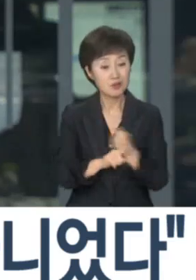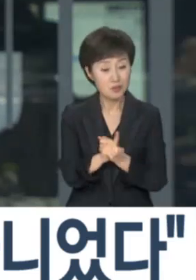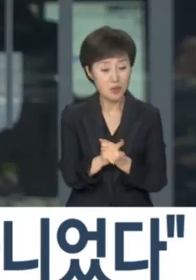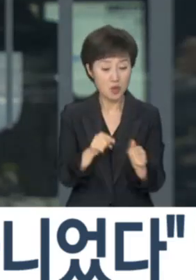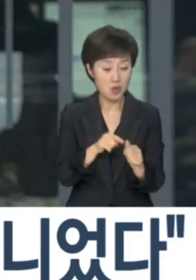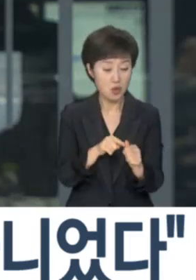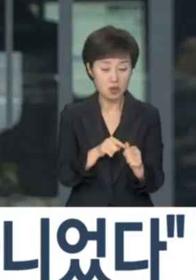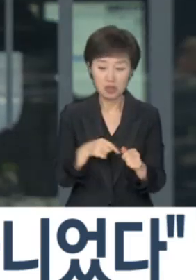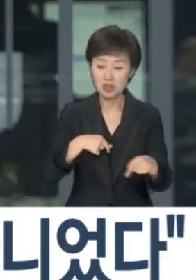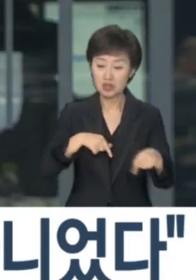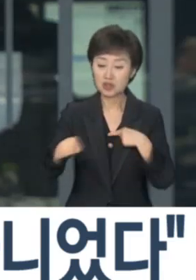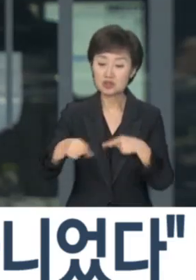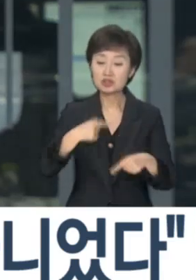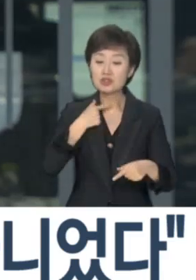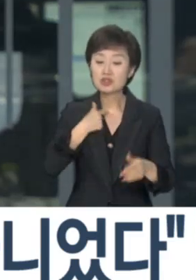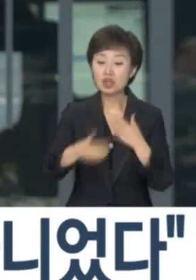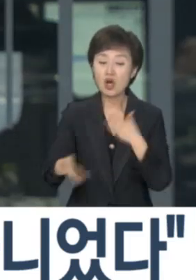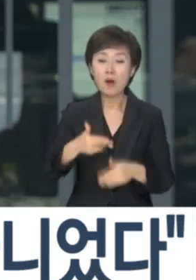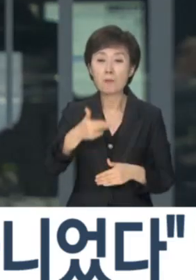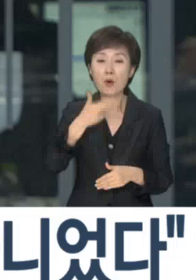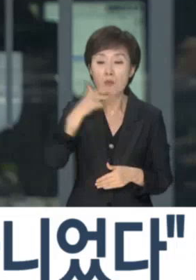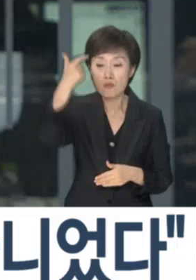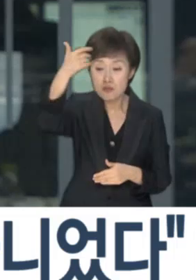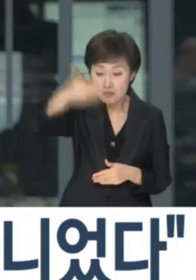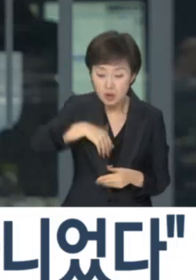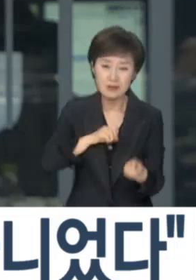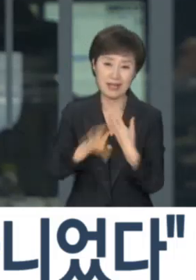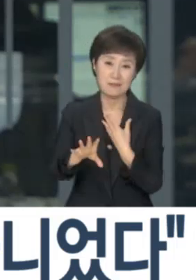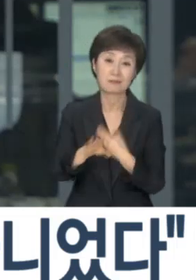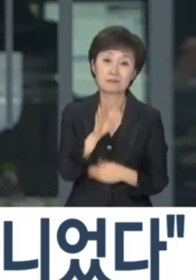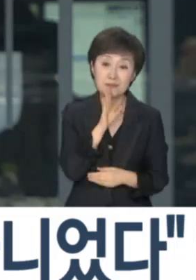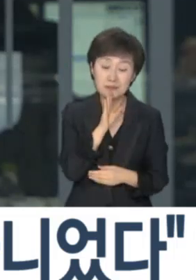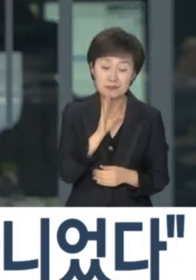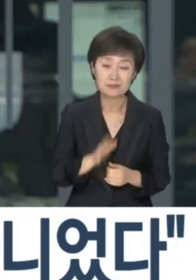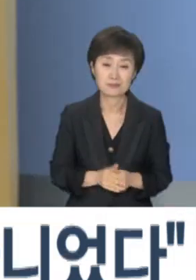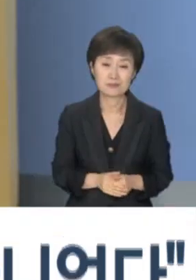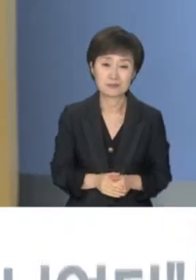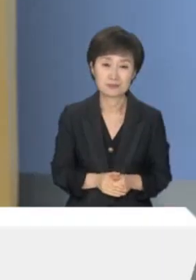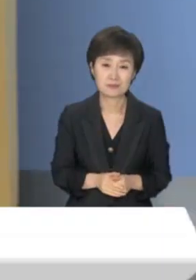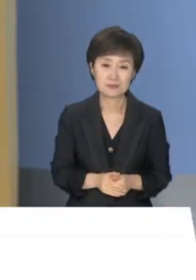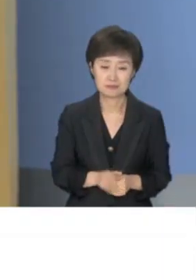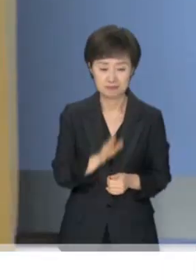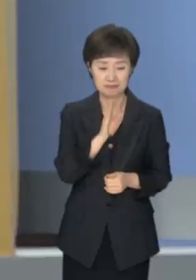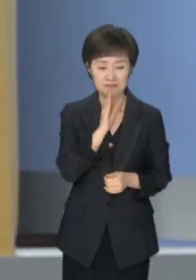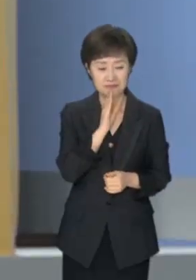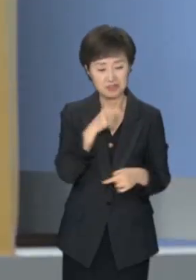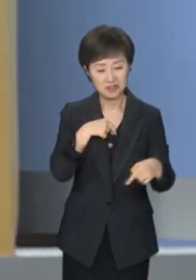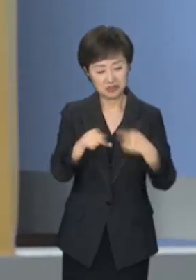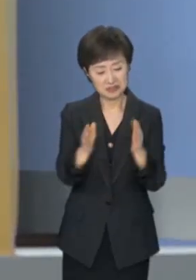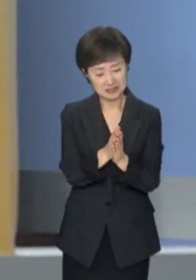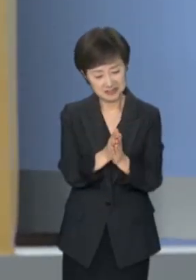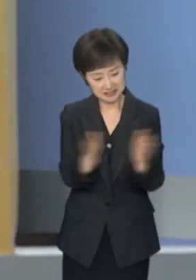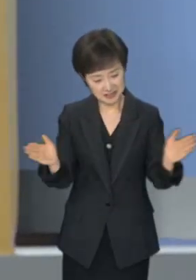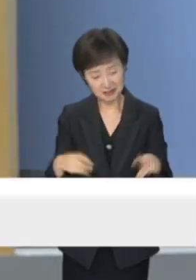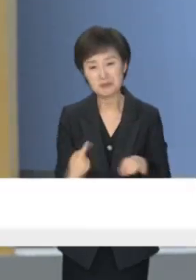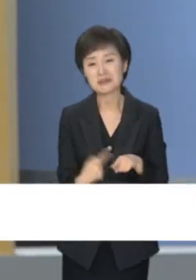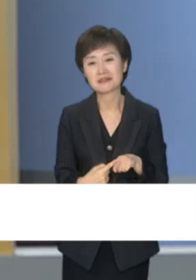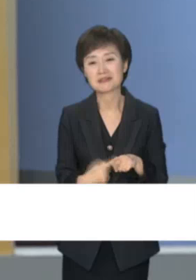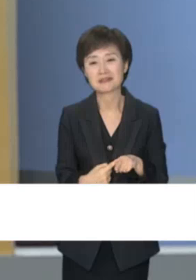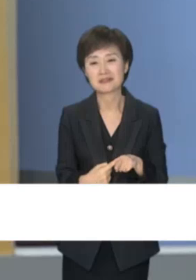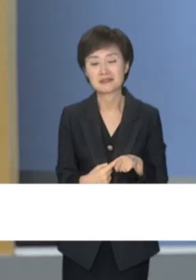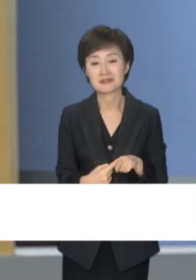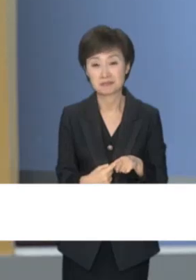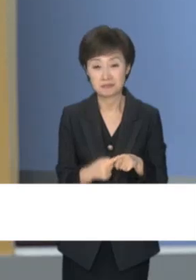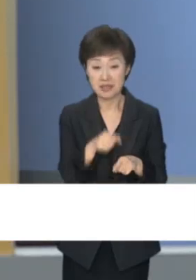답변이다 보니까 더욱 눈길을 끄는 것 아니겠습니까? 어떻게 들으셨습니까? 거의 정치인이 된 것이 아닌가 이렇게 생각이 드는데